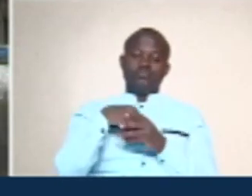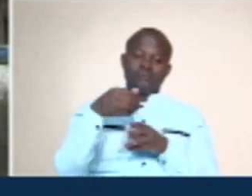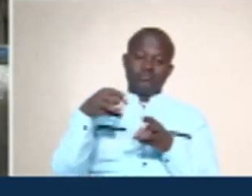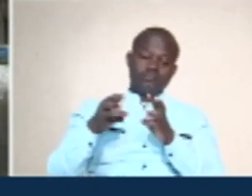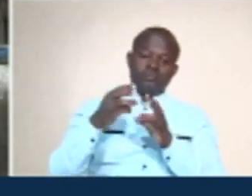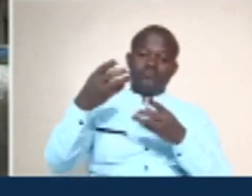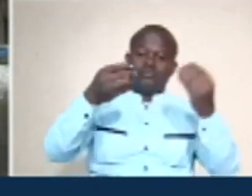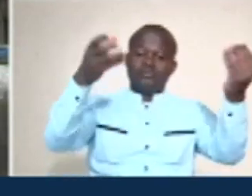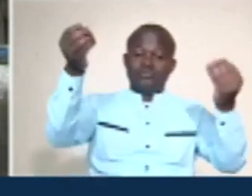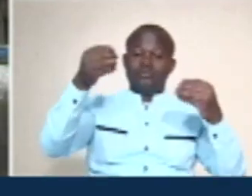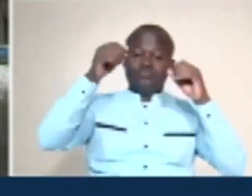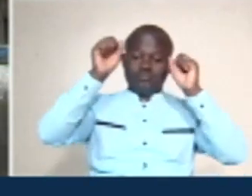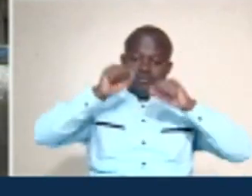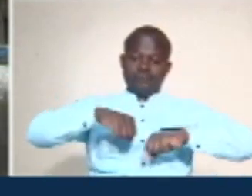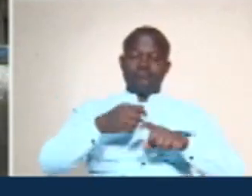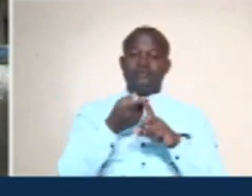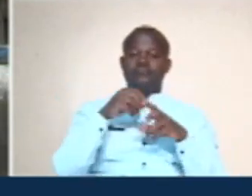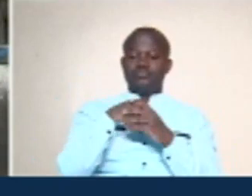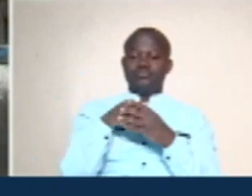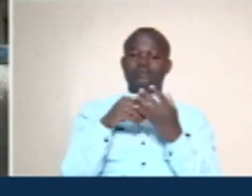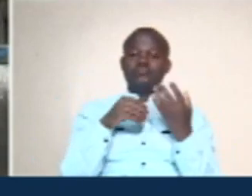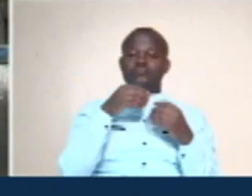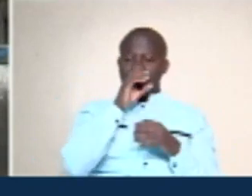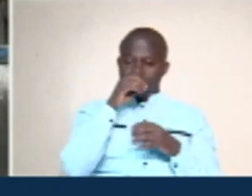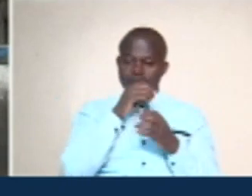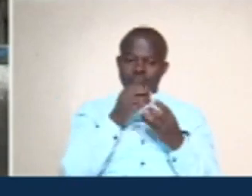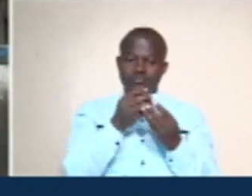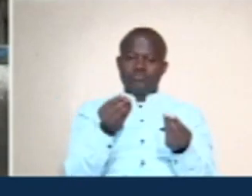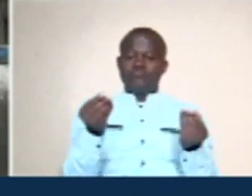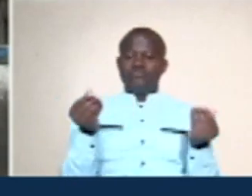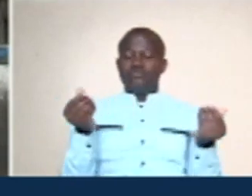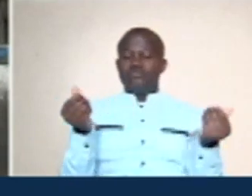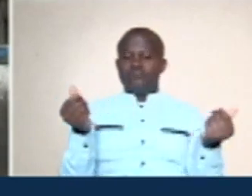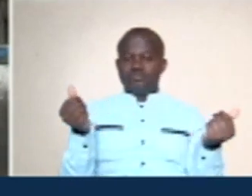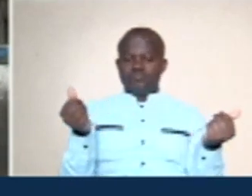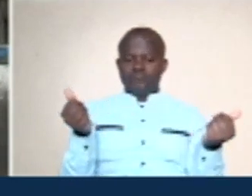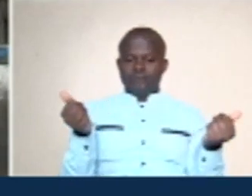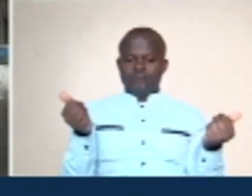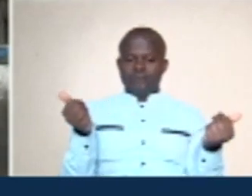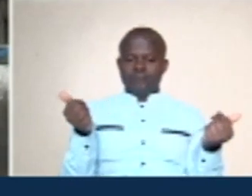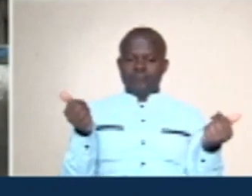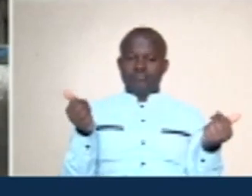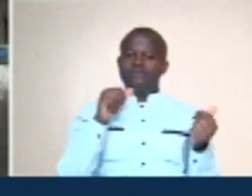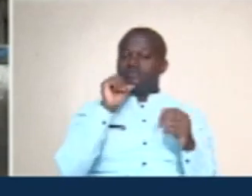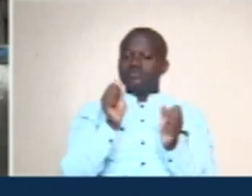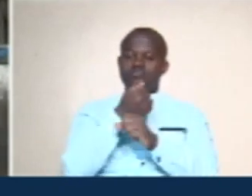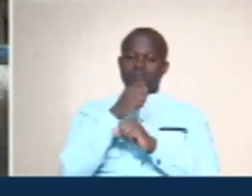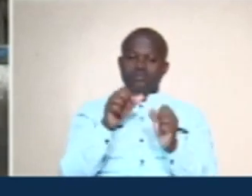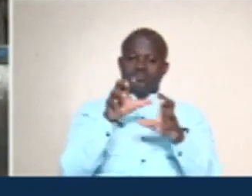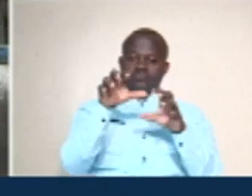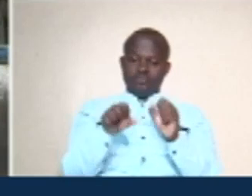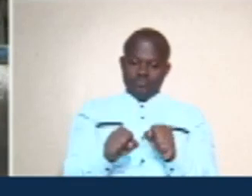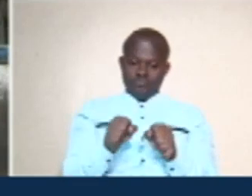kugenda wasubiraga kuba wavayo ingurube yarangije yarindutse. Kurinduka no kuba ngo itagishoboye kuba